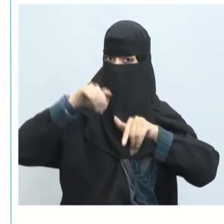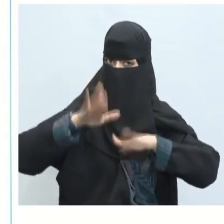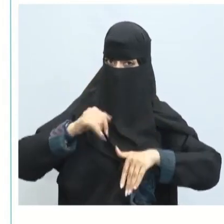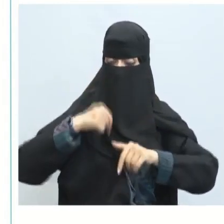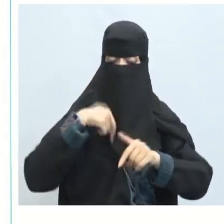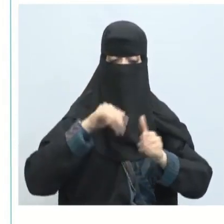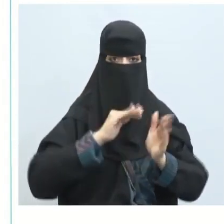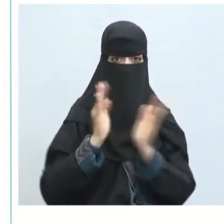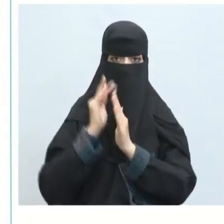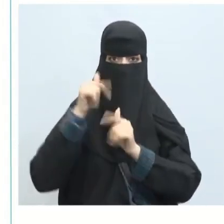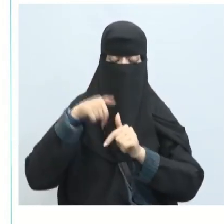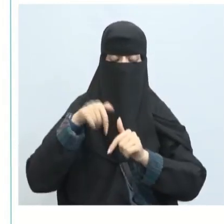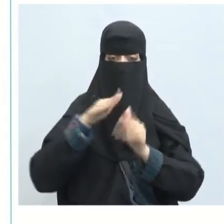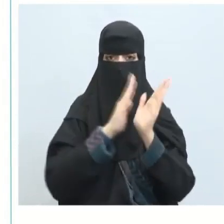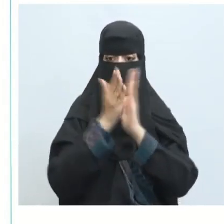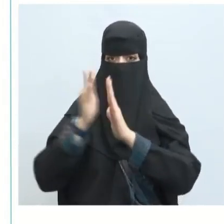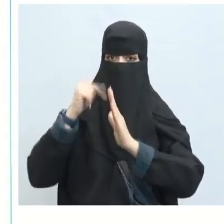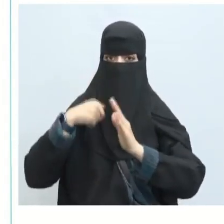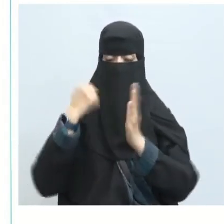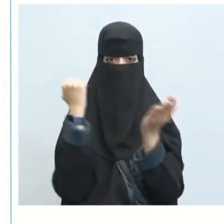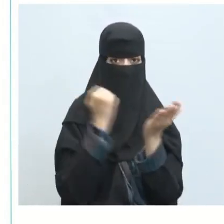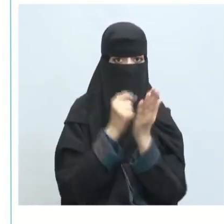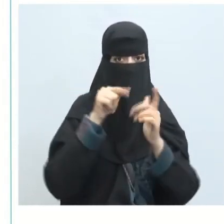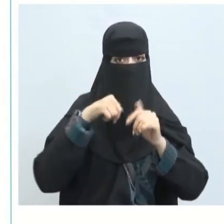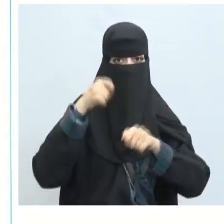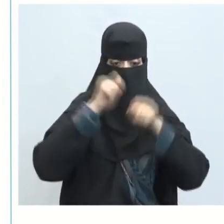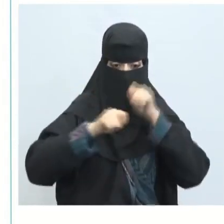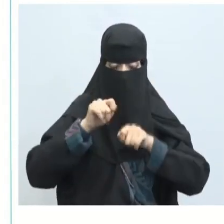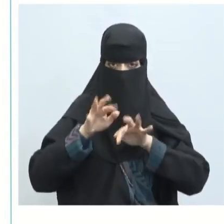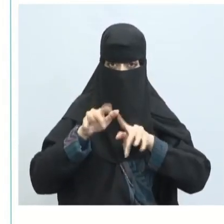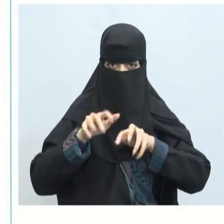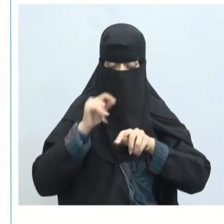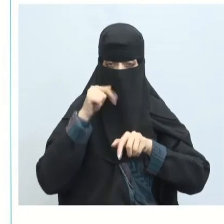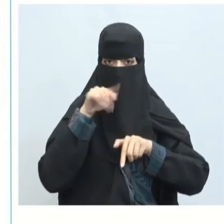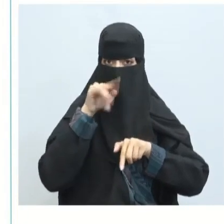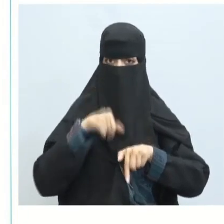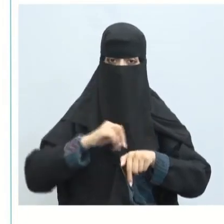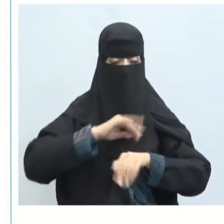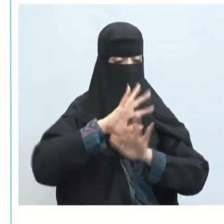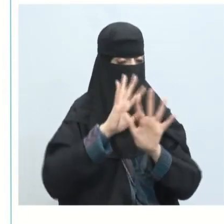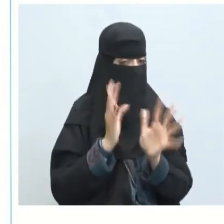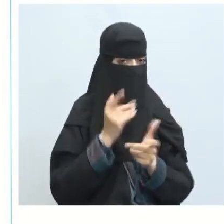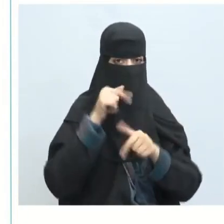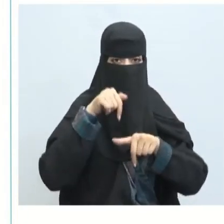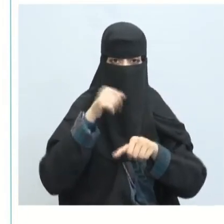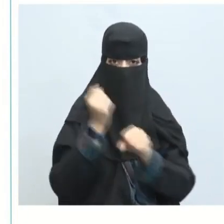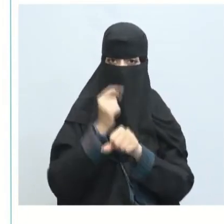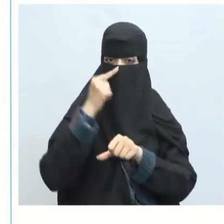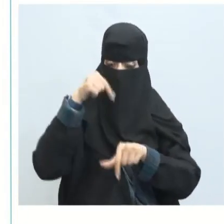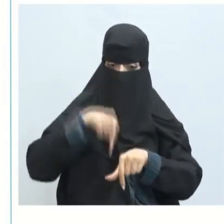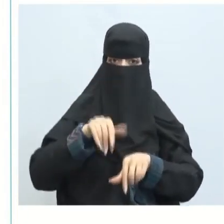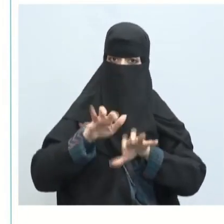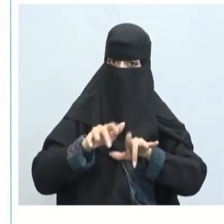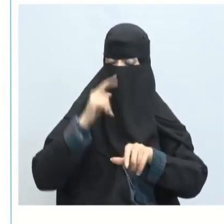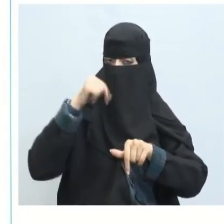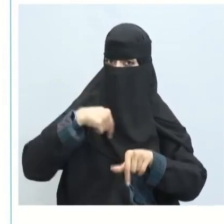على اداره الملفات الوثائق يستخدم الحاسب الان لا يمكن ان ينجز عمل السكرتير دون توفر جهاز